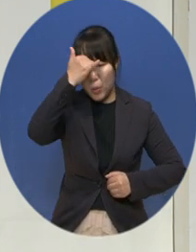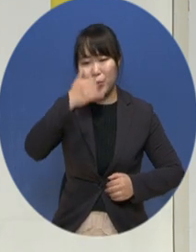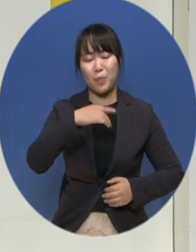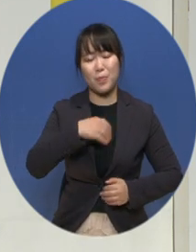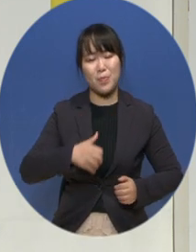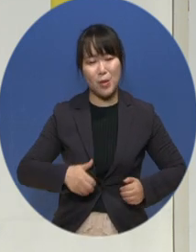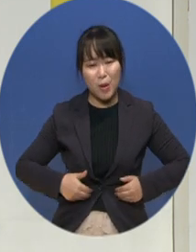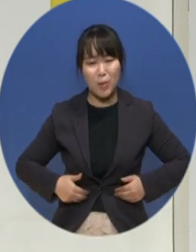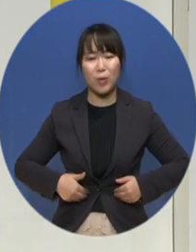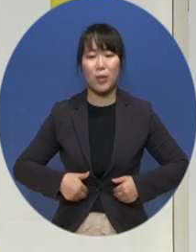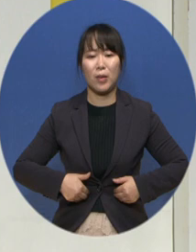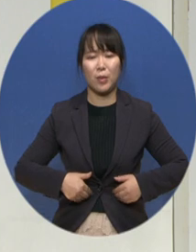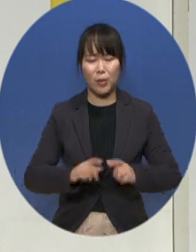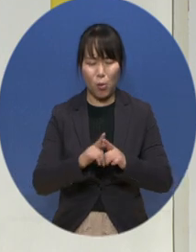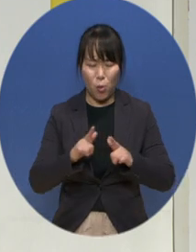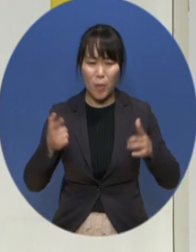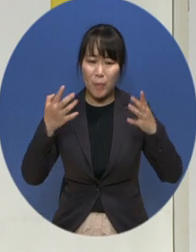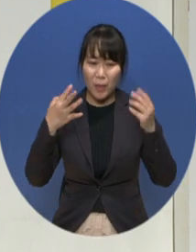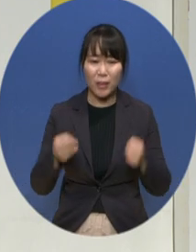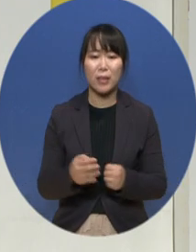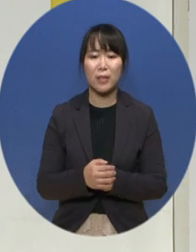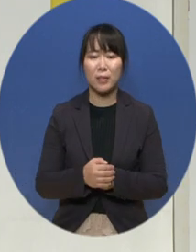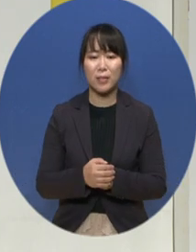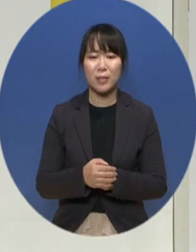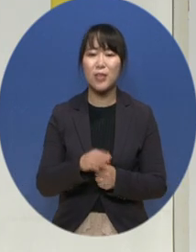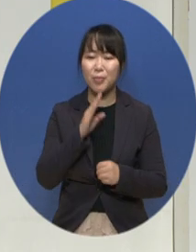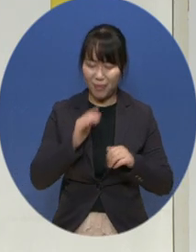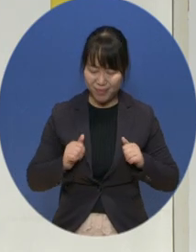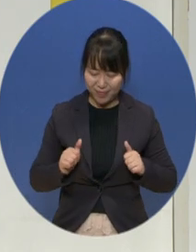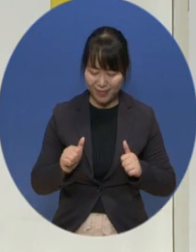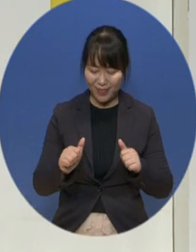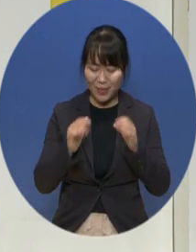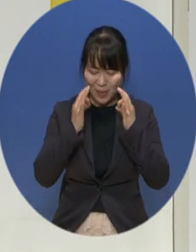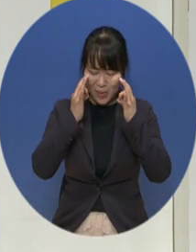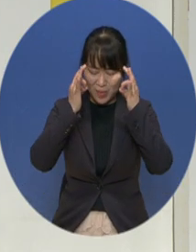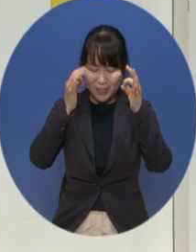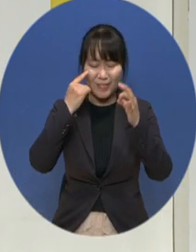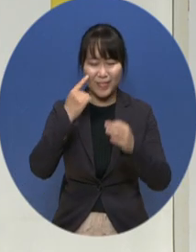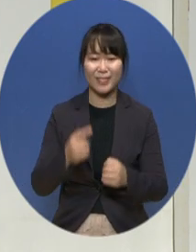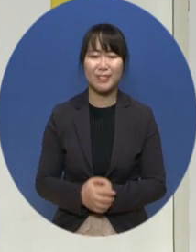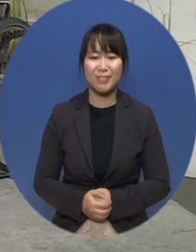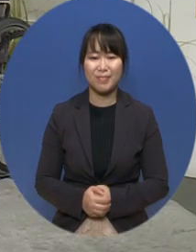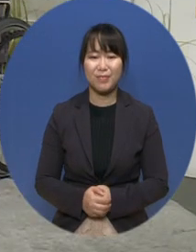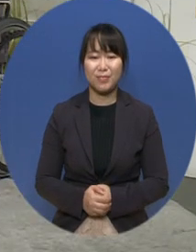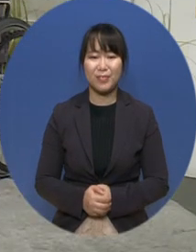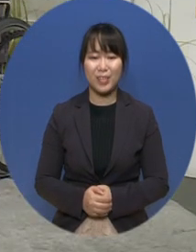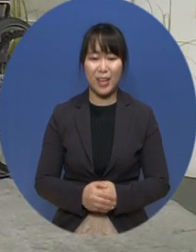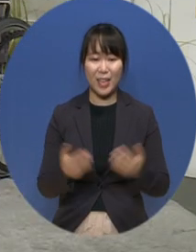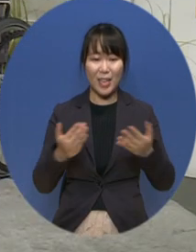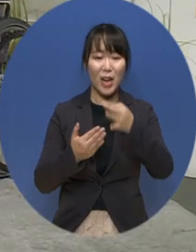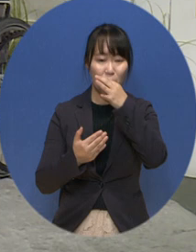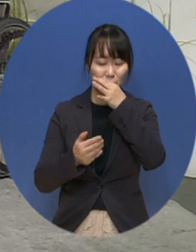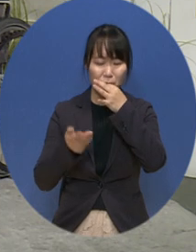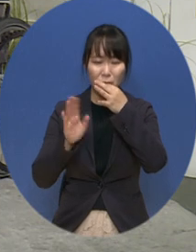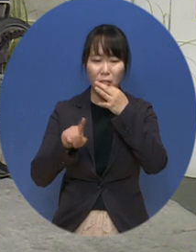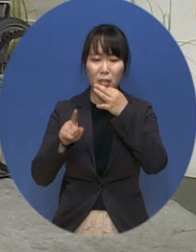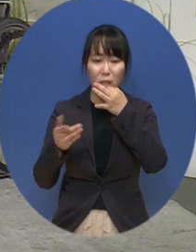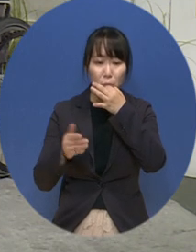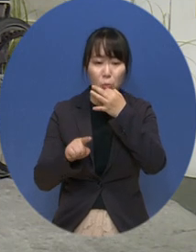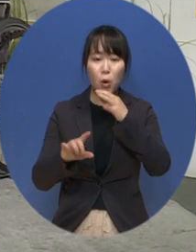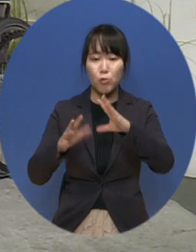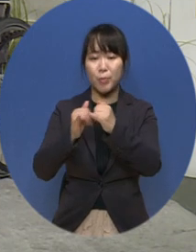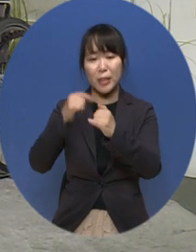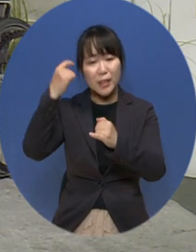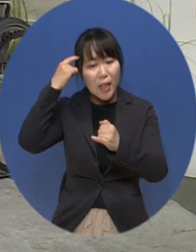갖춰야 되고 갖추는 게 맞는데 그 든 열씨미 한후 노력해보겠습니다 그러니까 이 욕심 인데 달구 그 1 욕심은